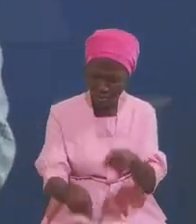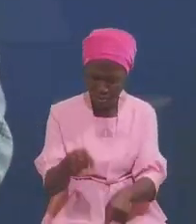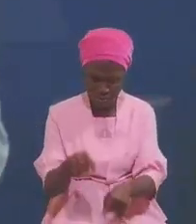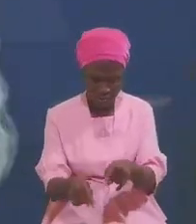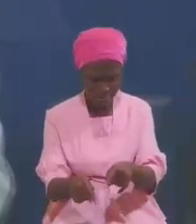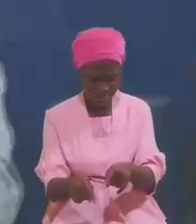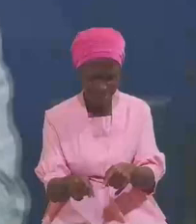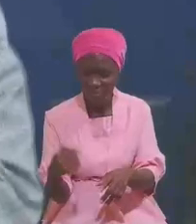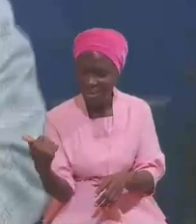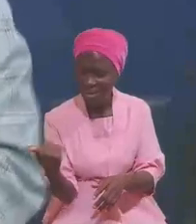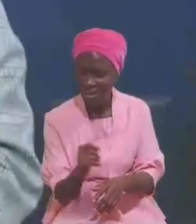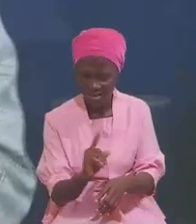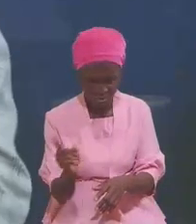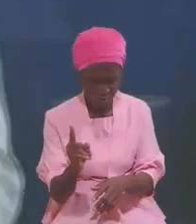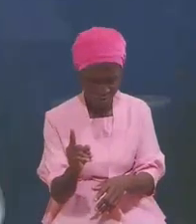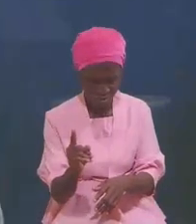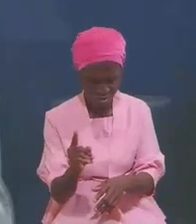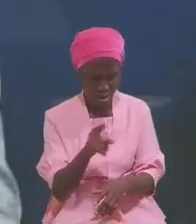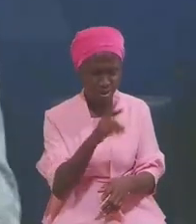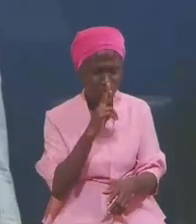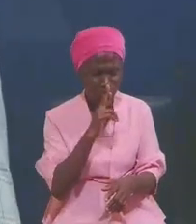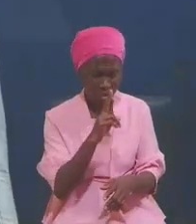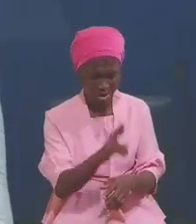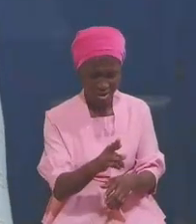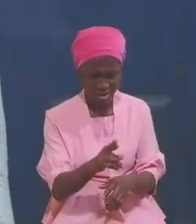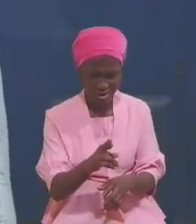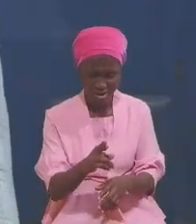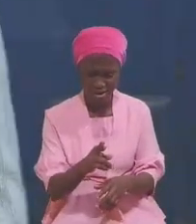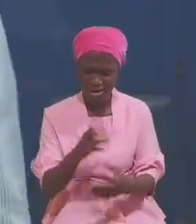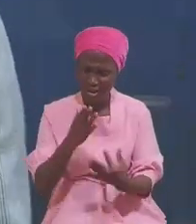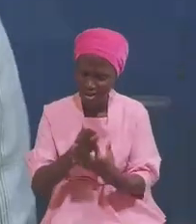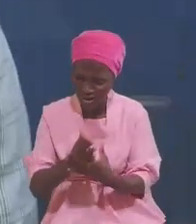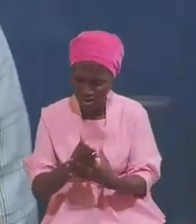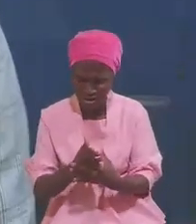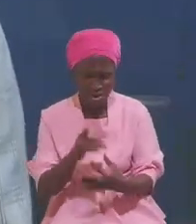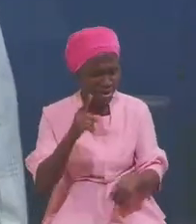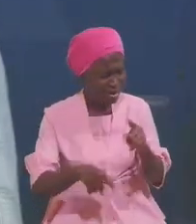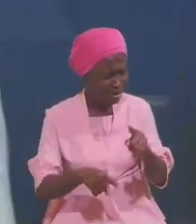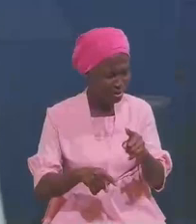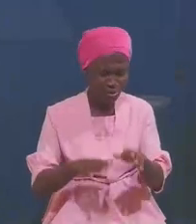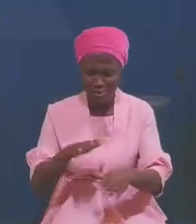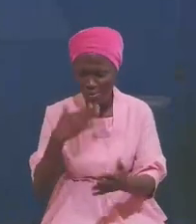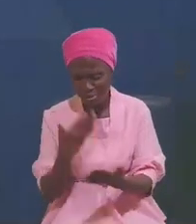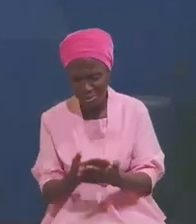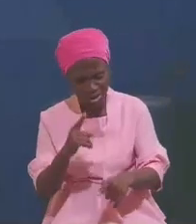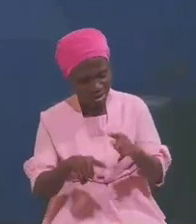totalement manchots et vous ne pouvez pas bien marcher, vous